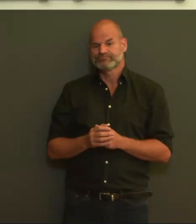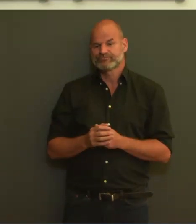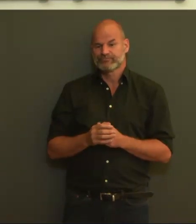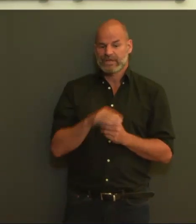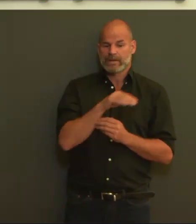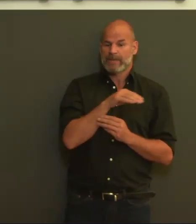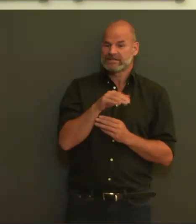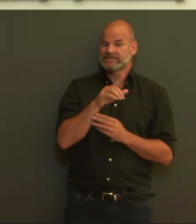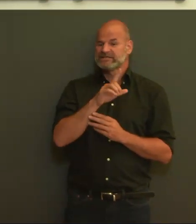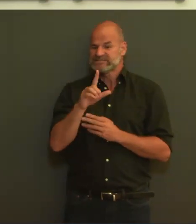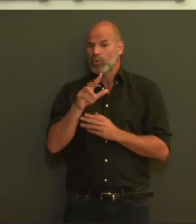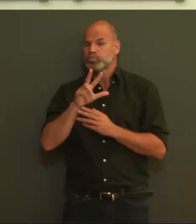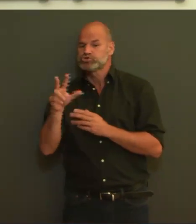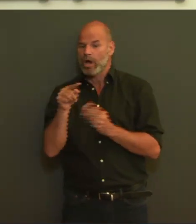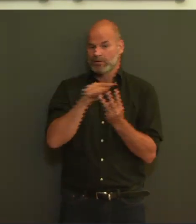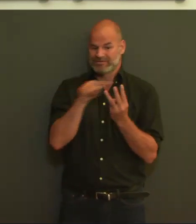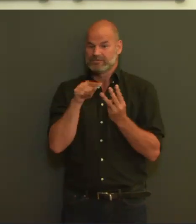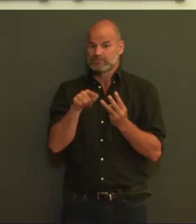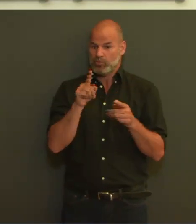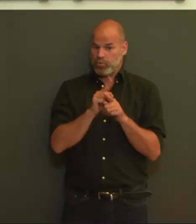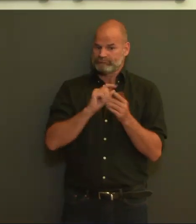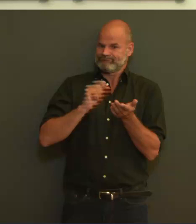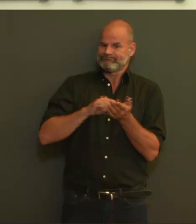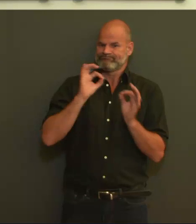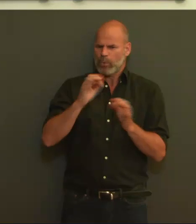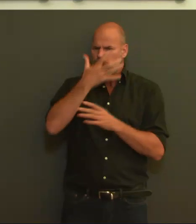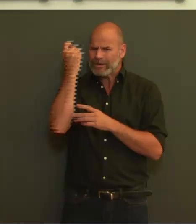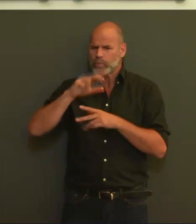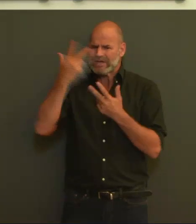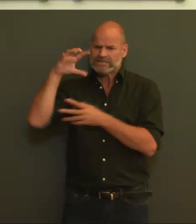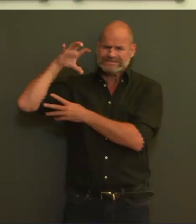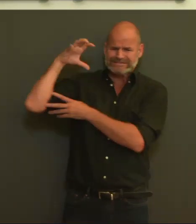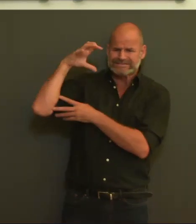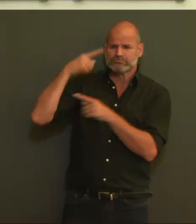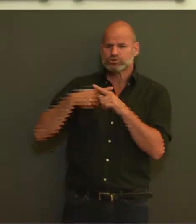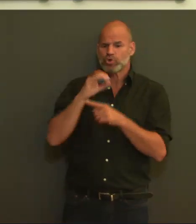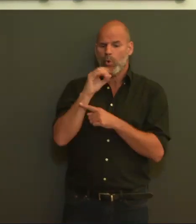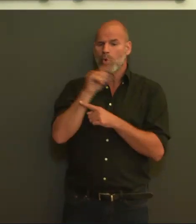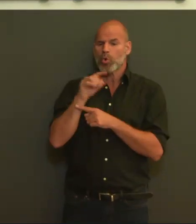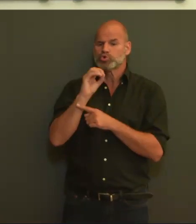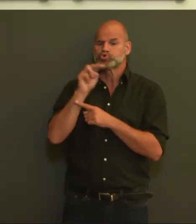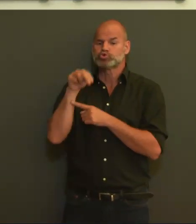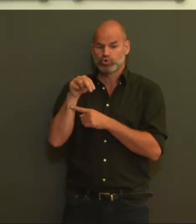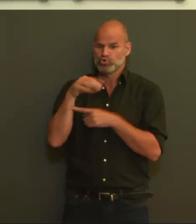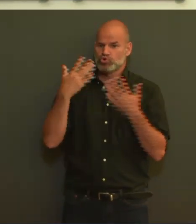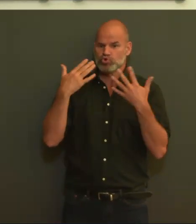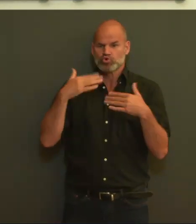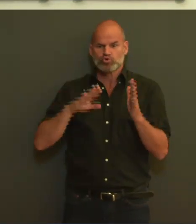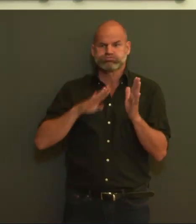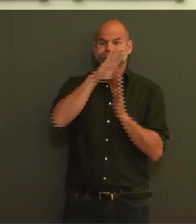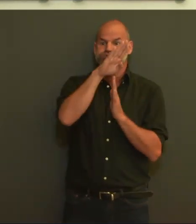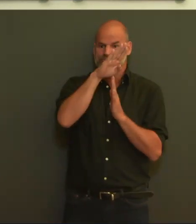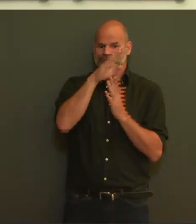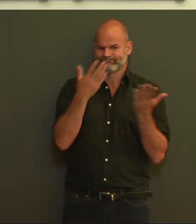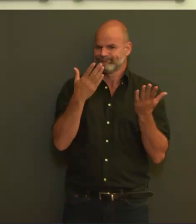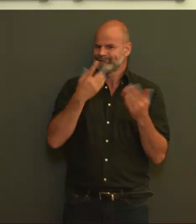ozonconcentraties. We weten dat hitte en ozon, net als het coronavirus, voornamelijk slachtoffers maakt